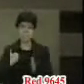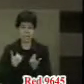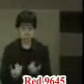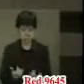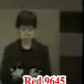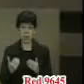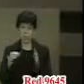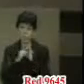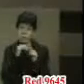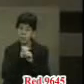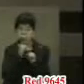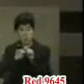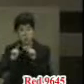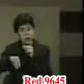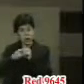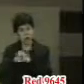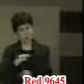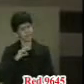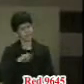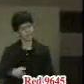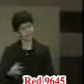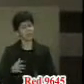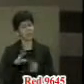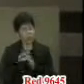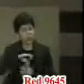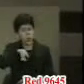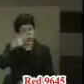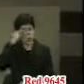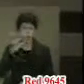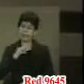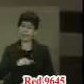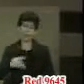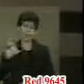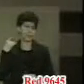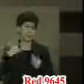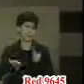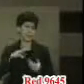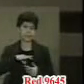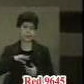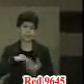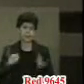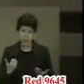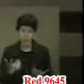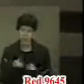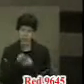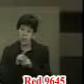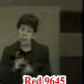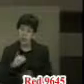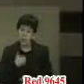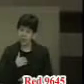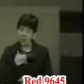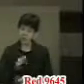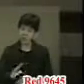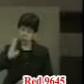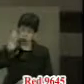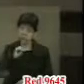ดี๋ยวนี้มันมีข้อพ่วงเข้ามามันเกินเหตุใครๆก็ร่วมเกินเหตุอย่างที่คุณการพยายามจะอธิบ